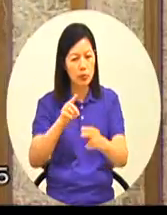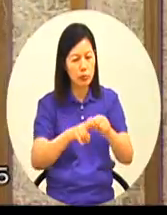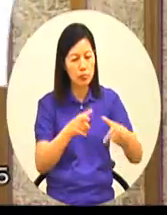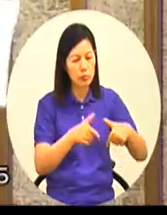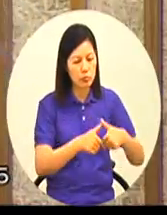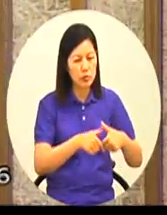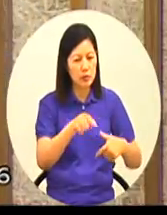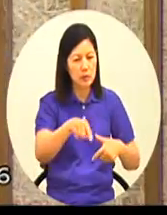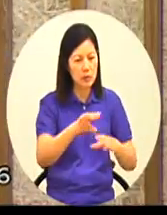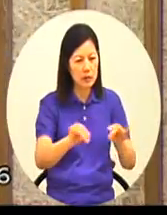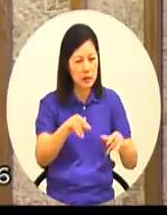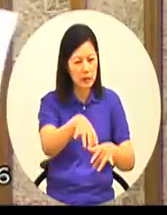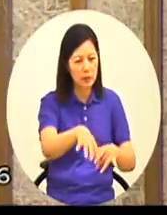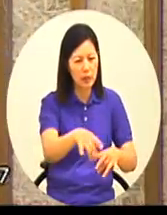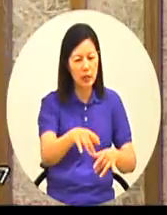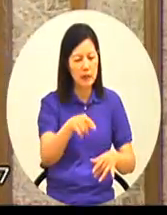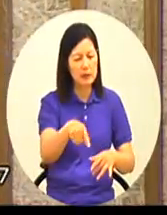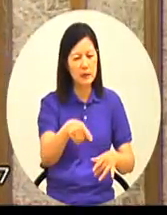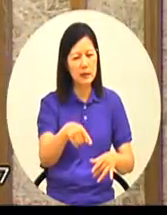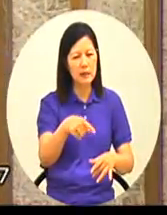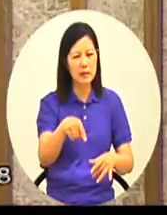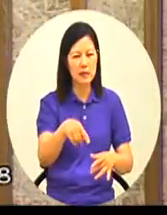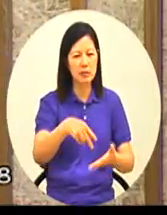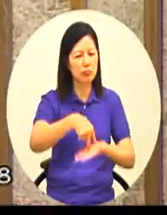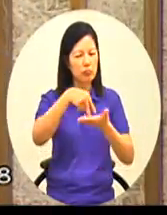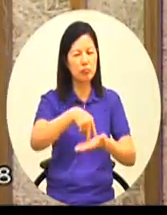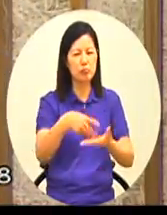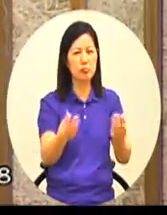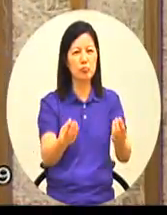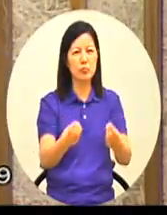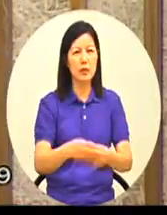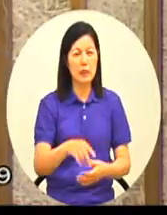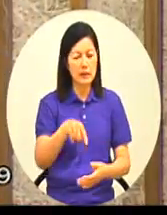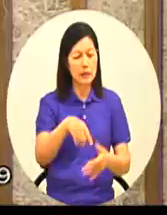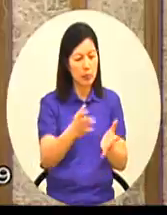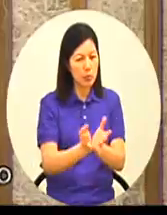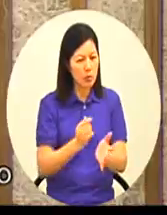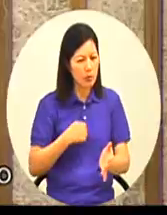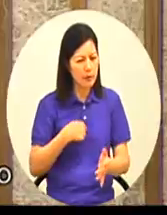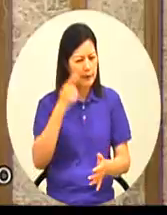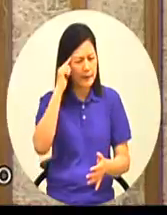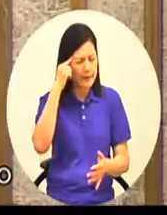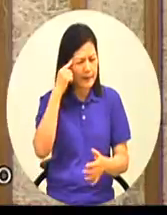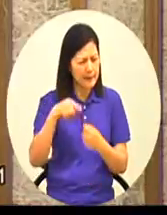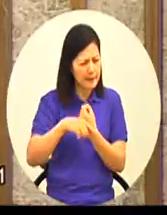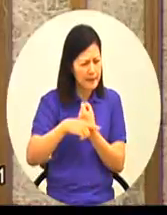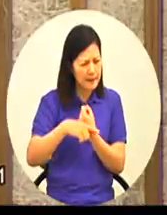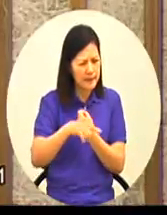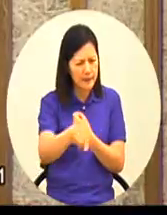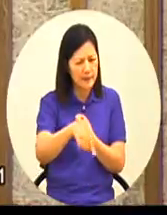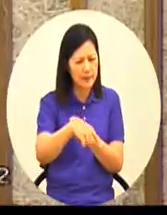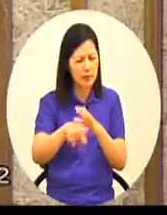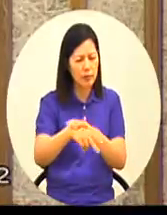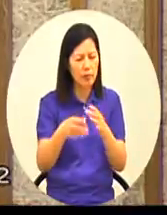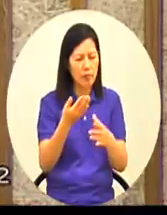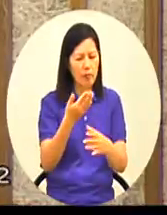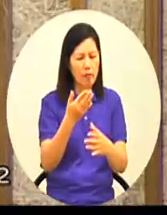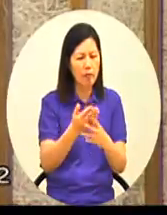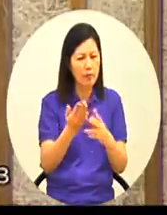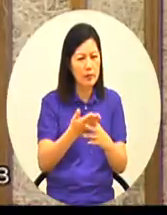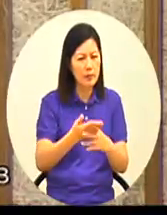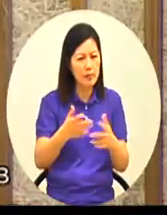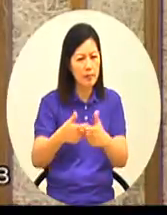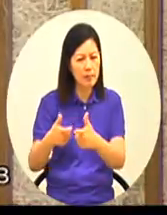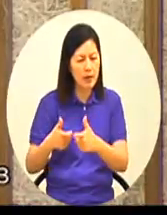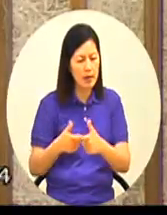段，可是它不能用，因为它没有电梯。对，所以其实这部分我们也极力想要释出好的空间来做这些配合市